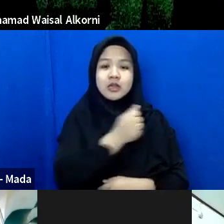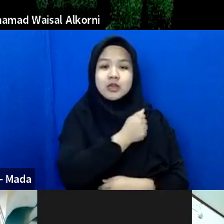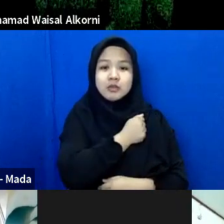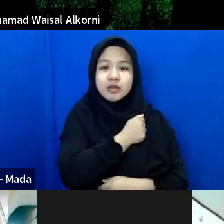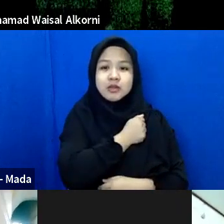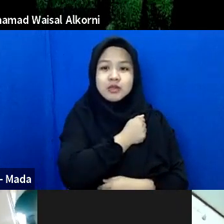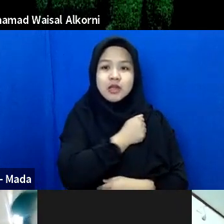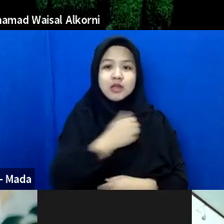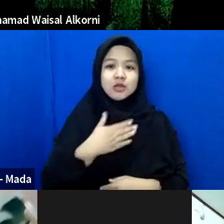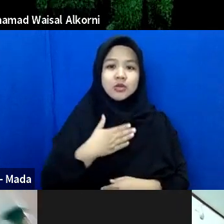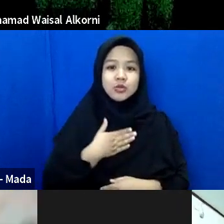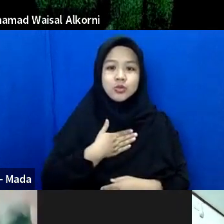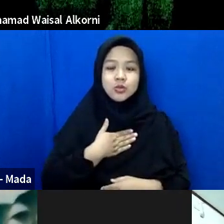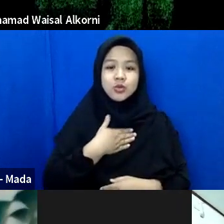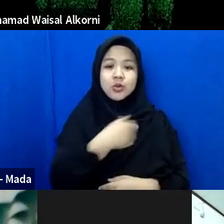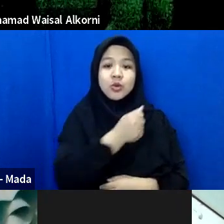kupu-kupu